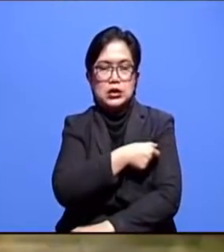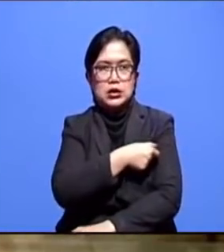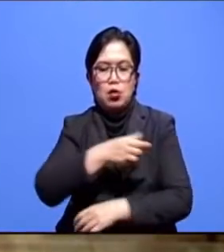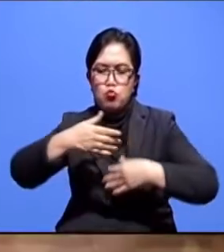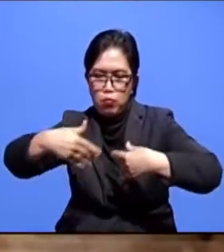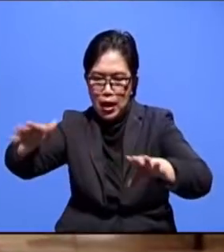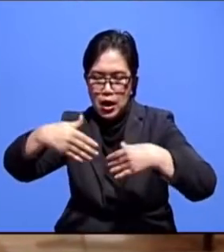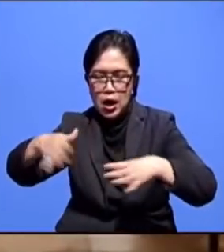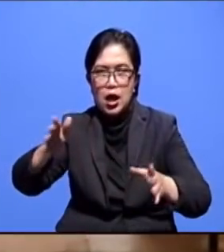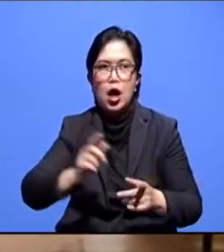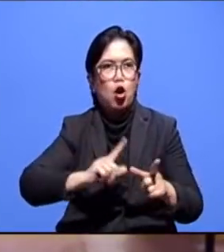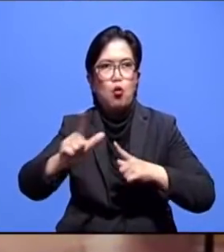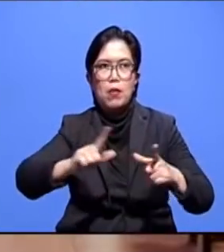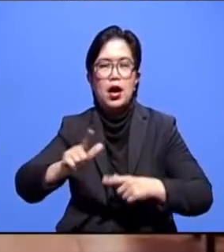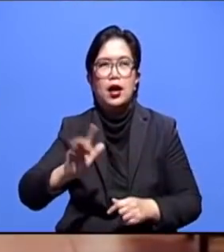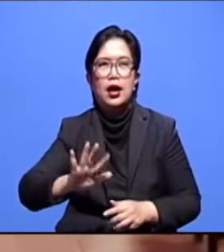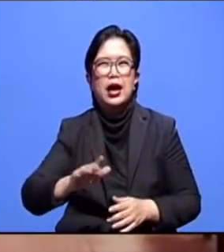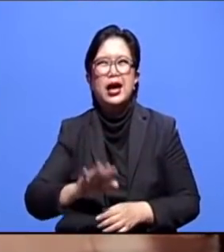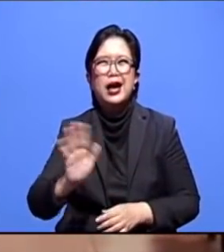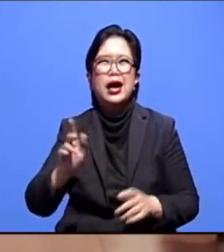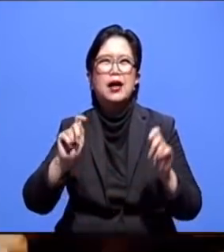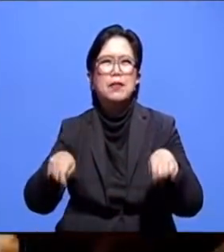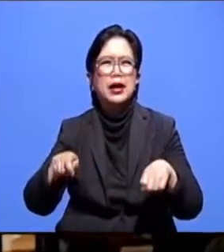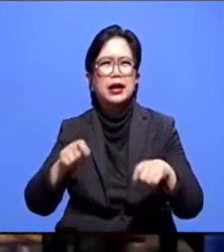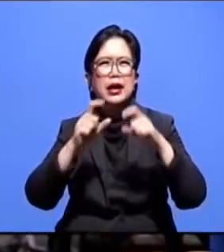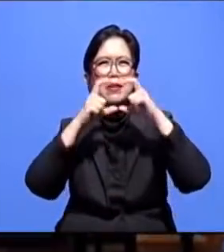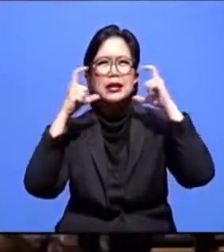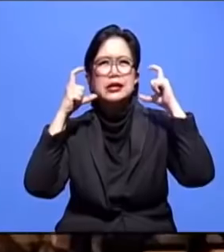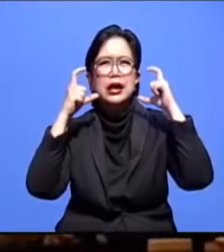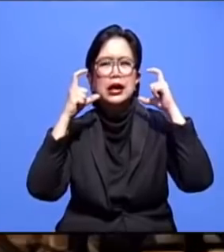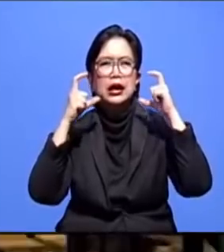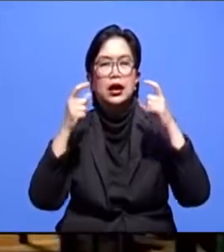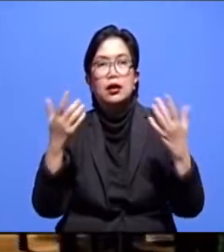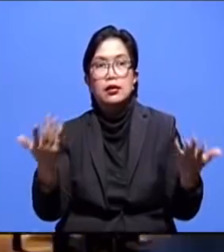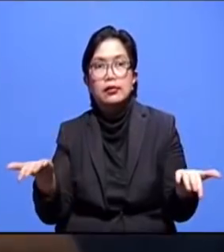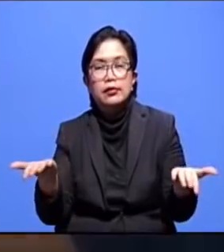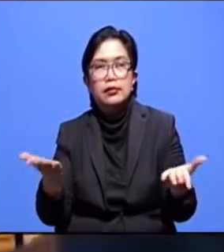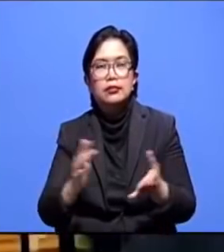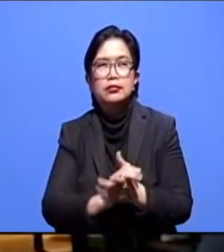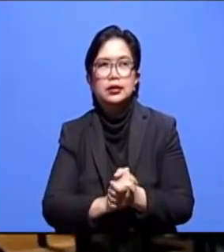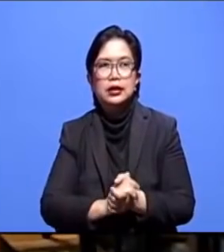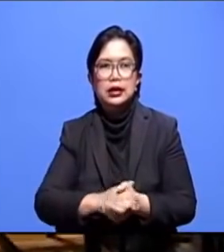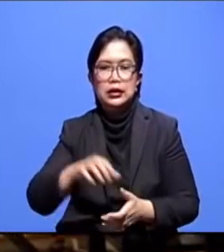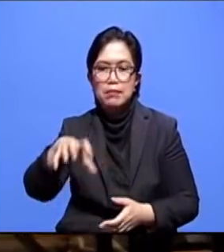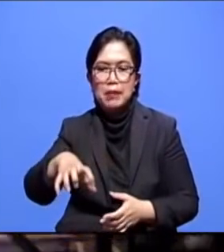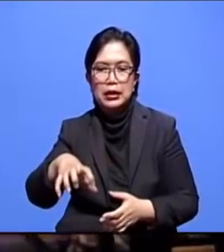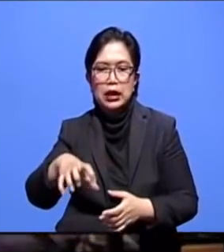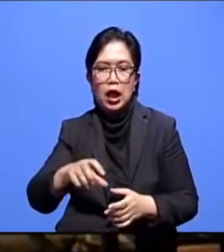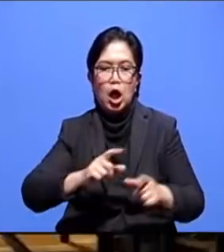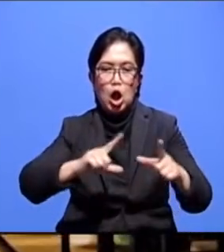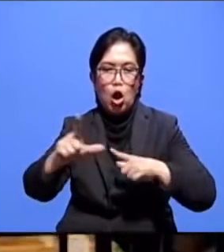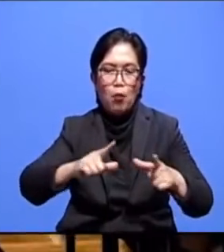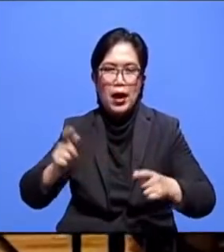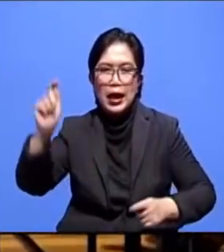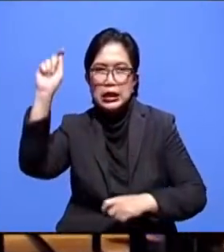Parepare. Selain banyak peserta yang tidak memakai masker, tidak ada penerapan physical distancing dalam arena lomba. Lomba TikTok juga